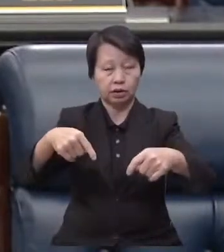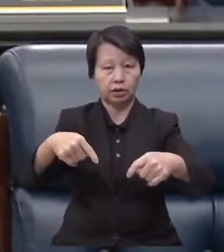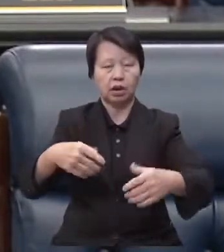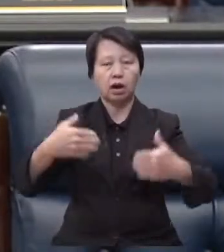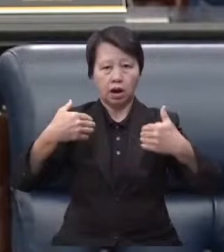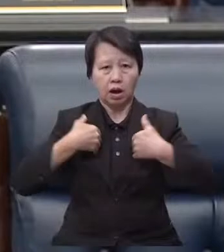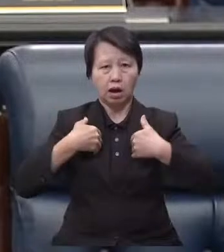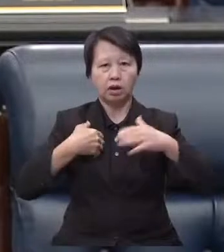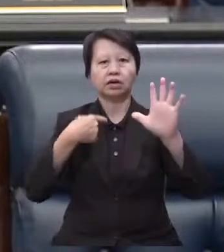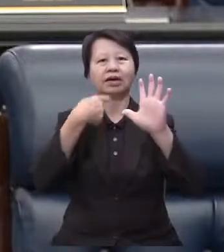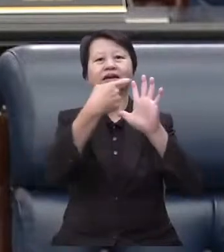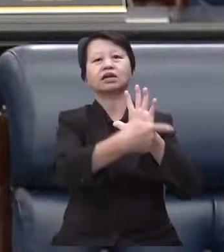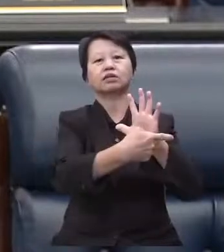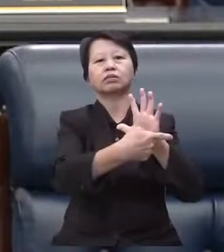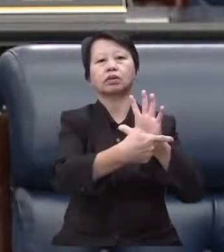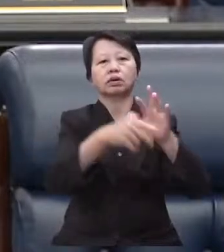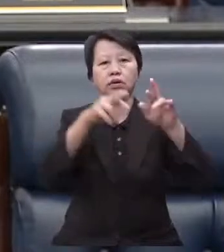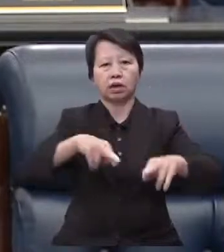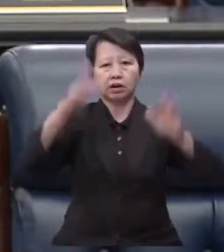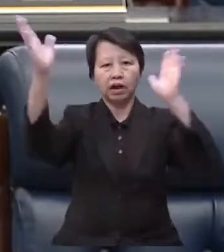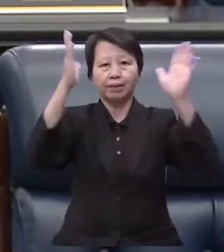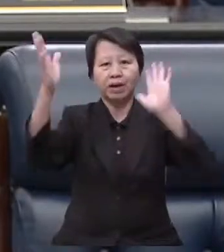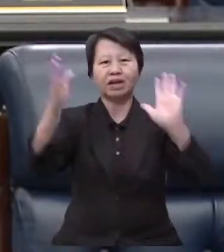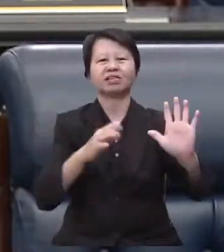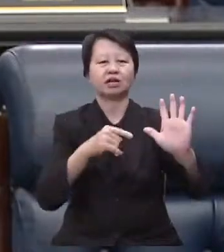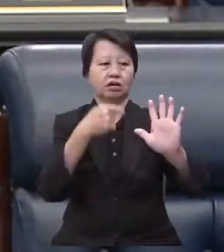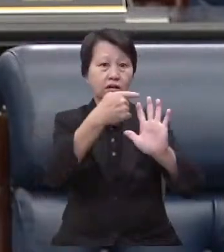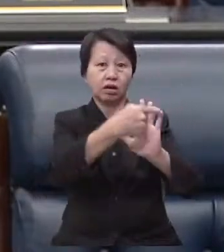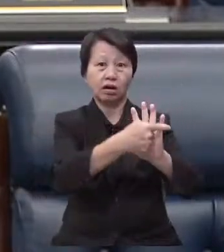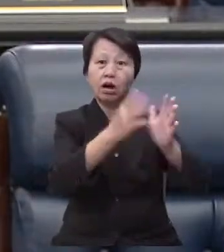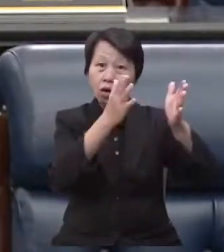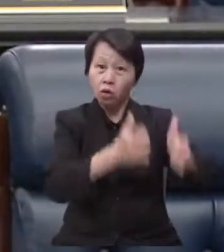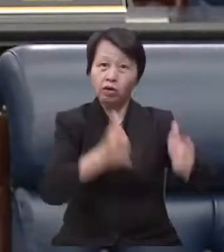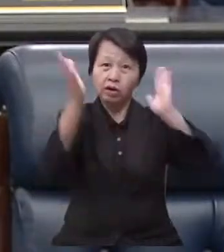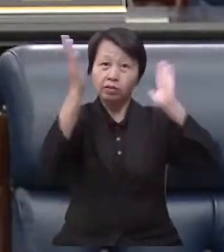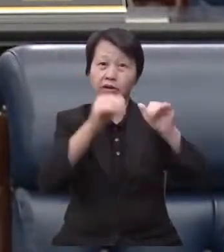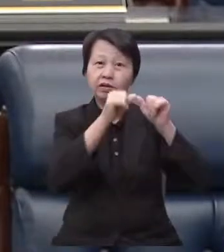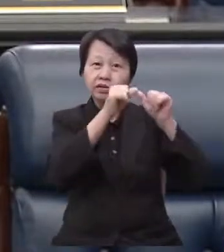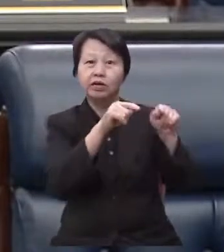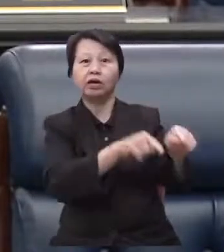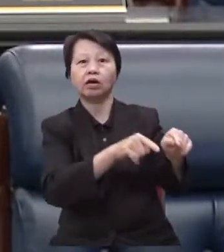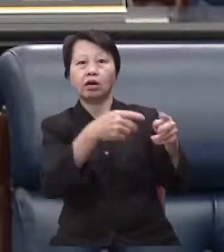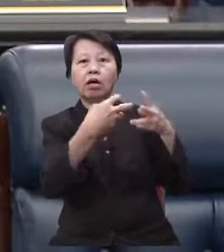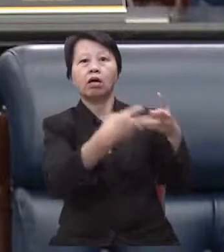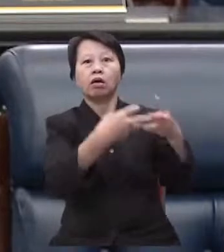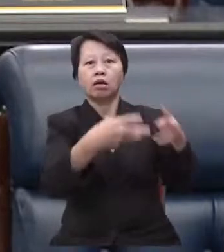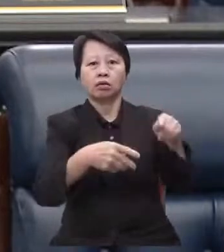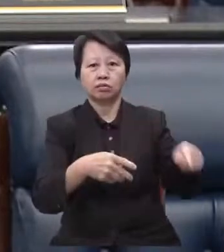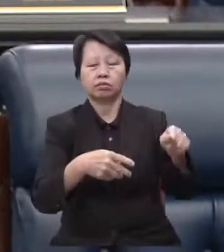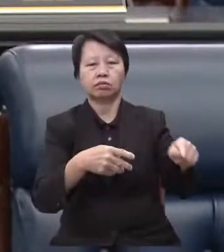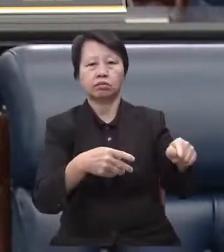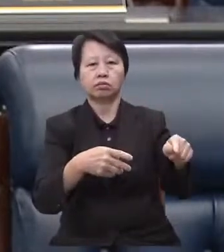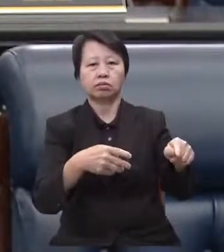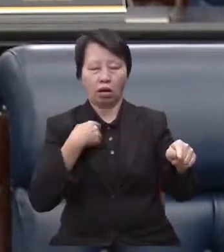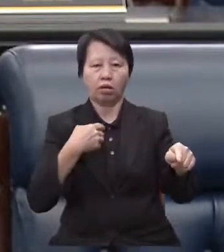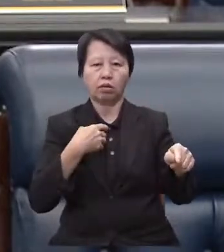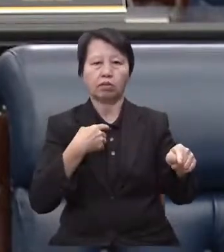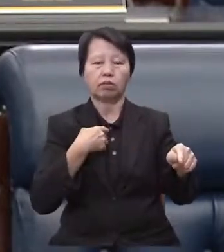iaitu ada 5 rakyat Malaysia yang berada dalam